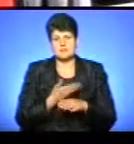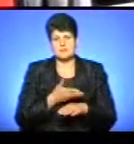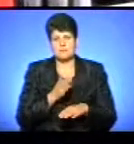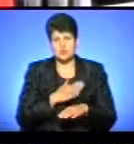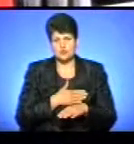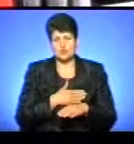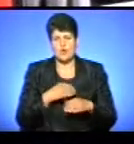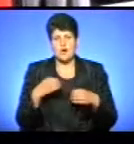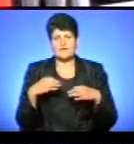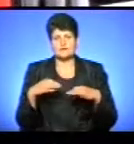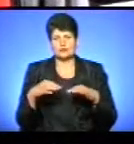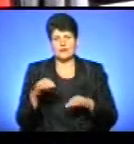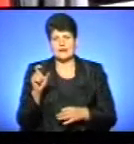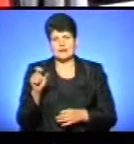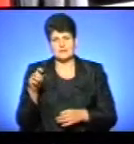«Єльц».